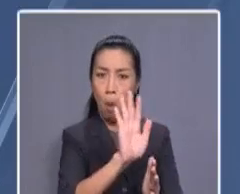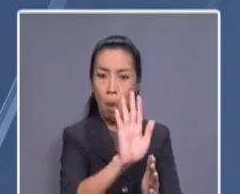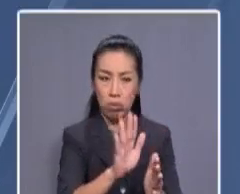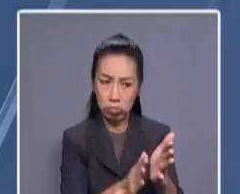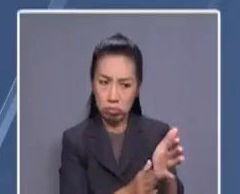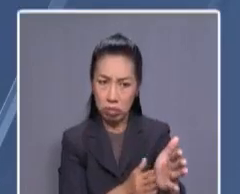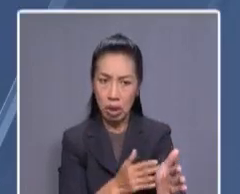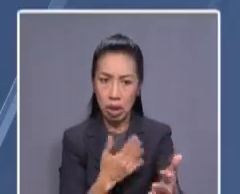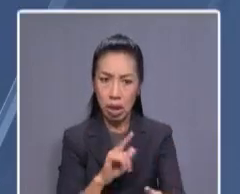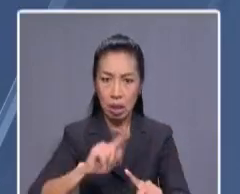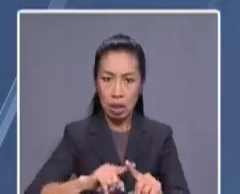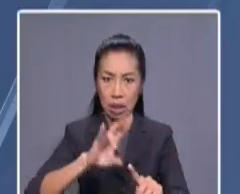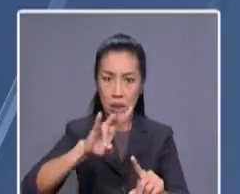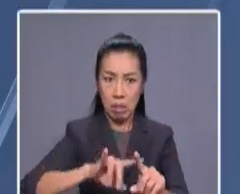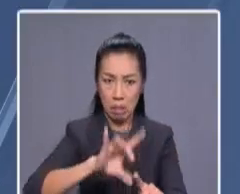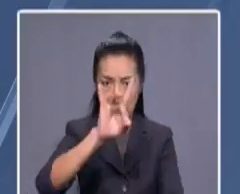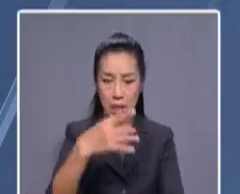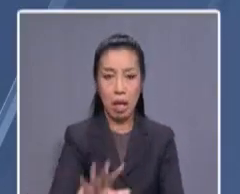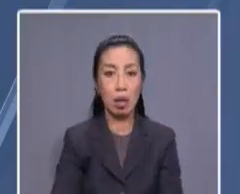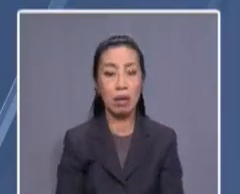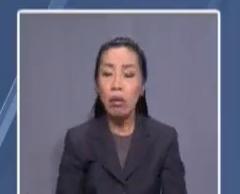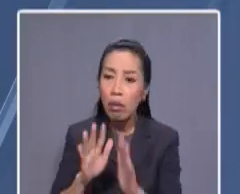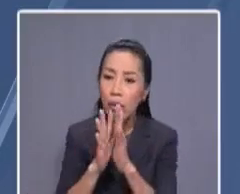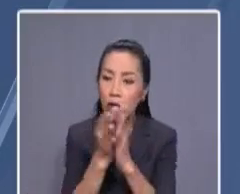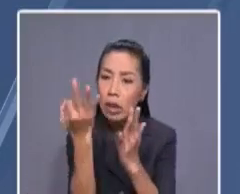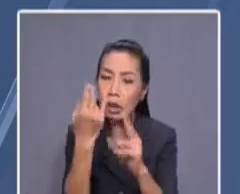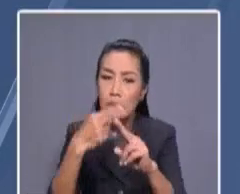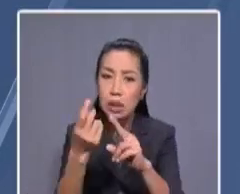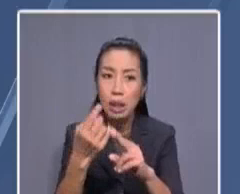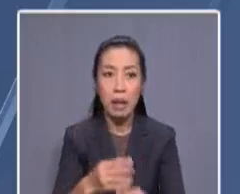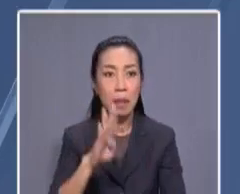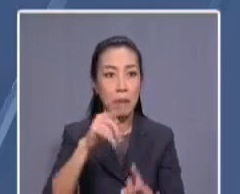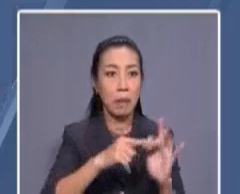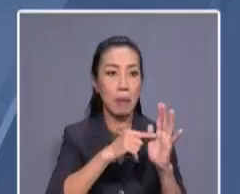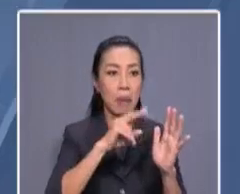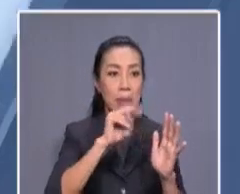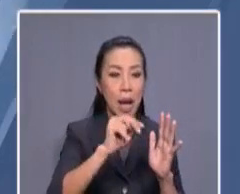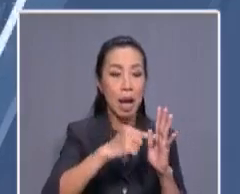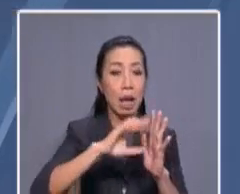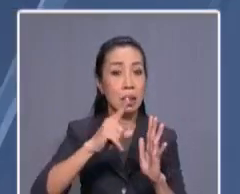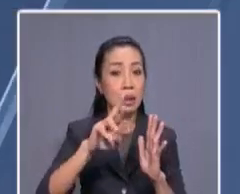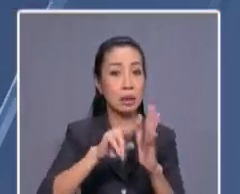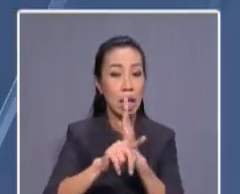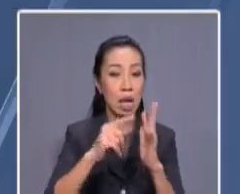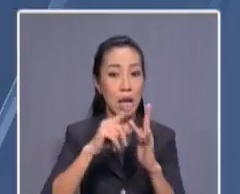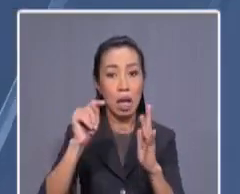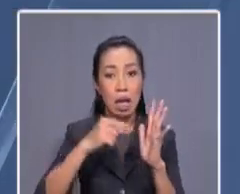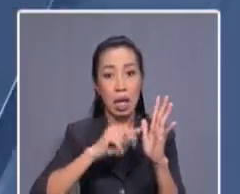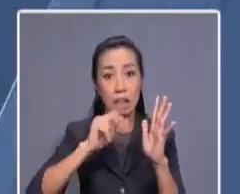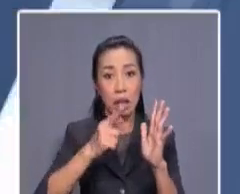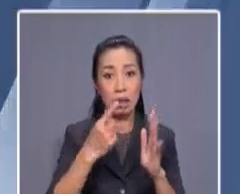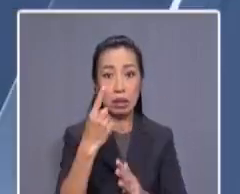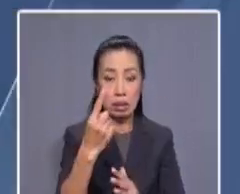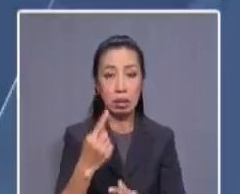มาได้ประมาณสัก 7-8 เดือนค่ะ ชื่อเพจอะไรครับ บ้านแชร์เต็ง1หลังที่7ค่ะ คนนี้ ใ